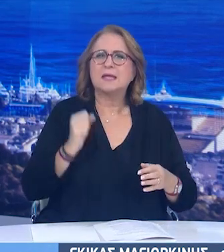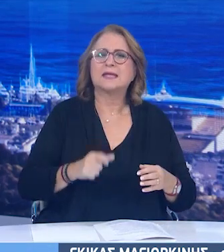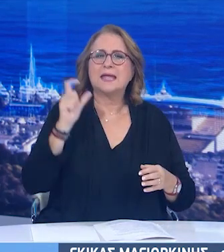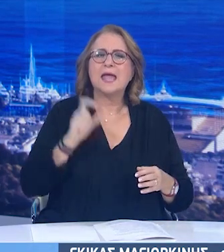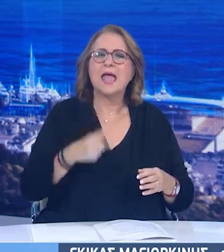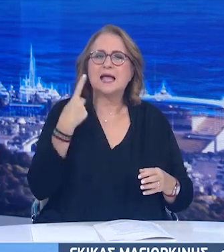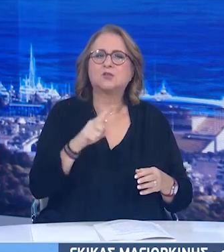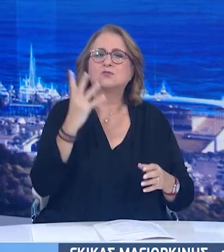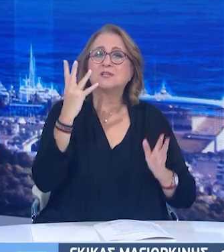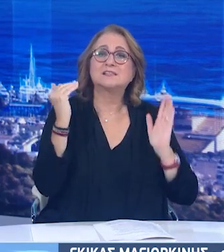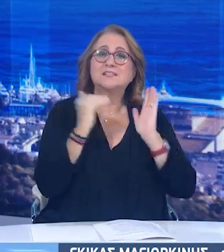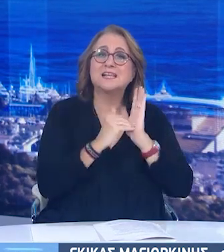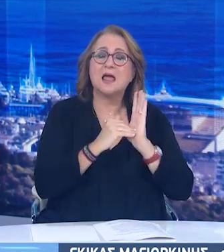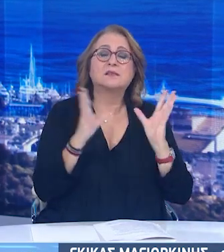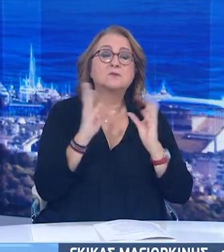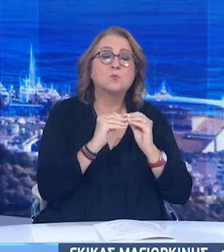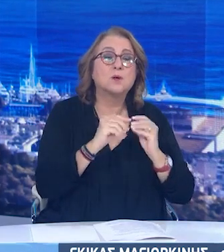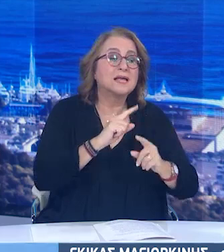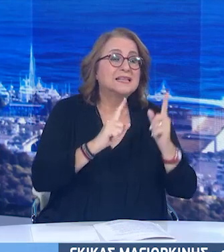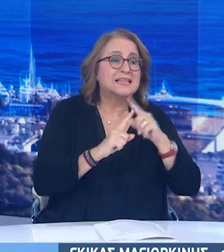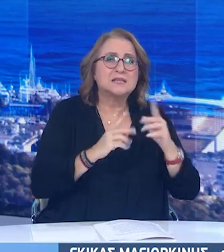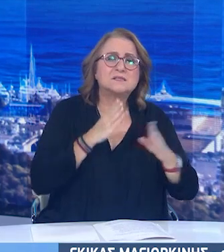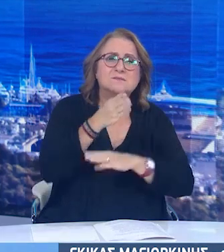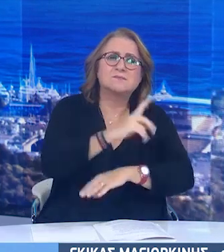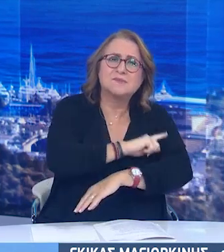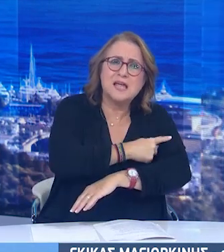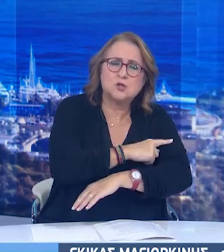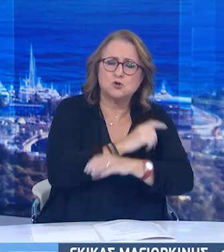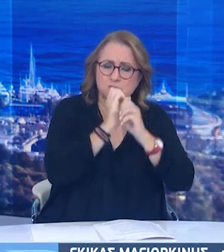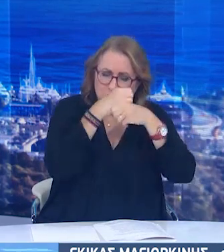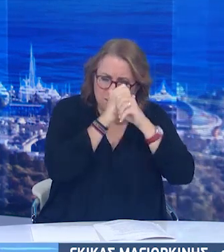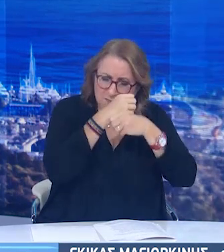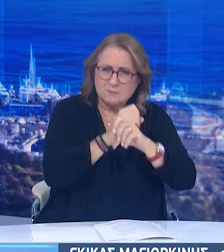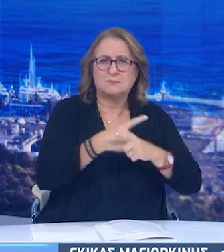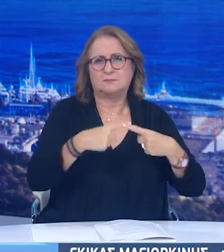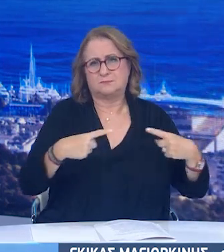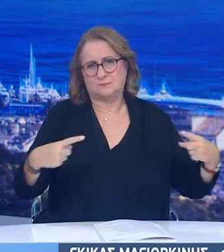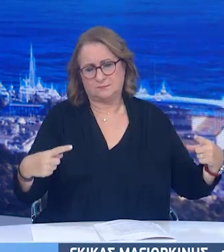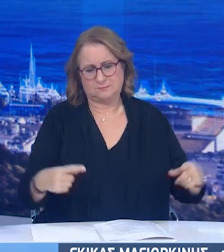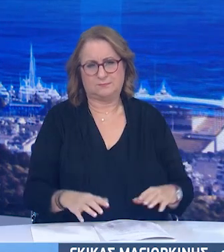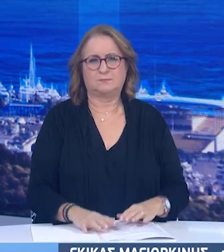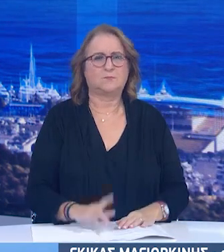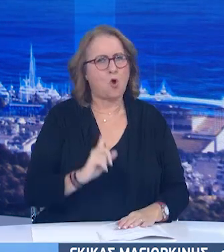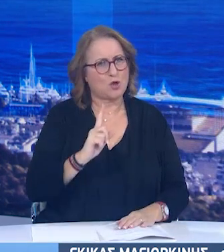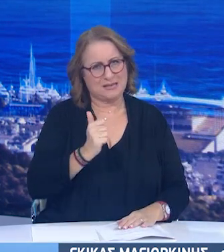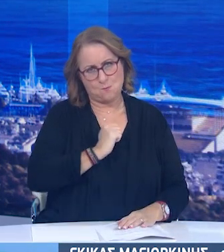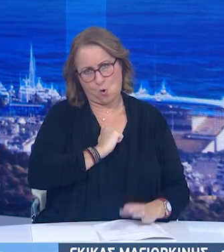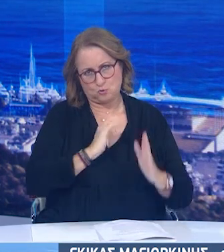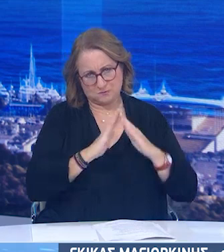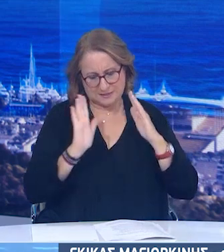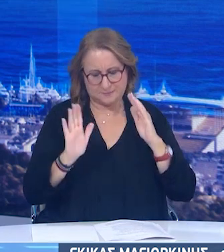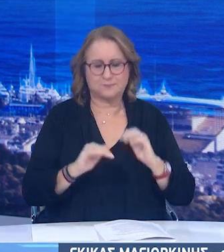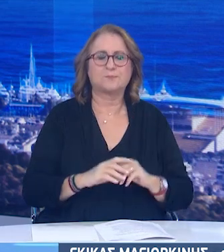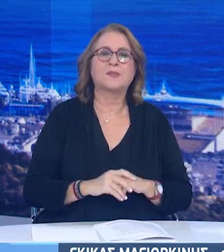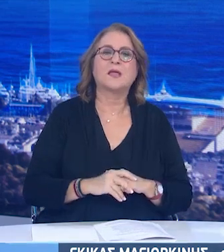φτάνει τα 104.000. Η επιδημία, όπως έχει υποθεί και από την Υπουργό και από την κυρία Παπαευαγγέλου, βρίσκεται